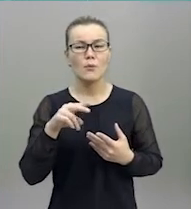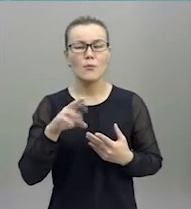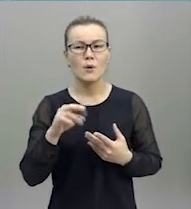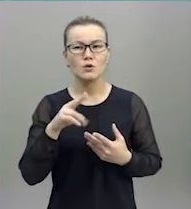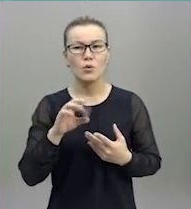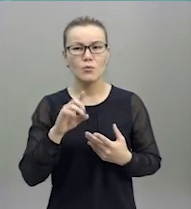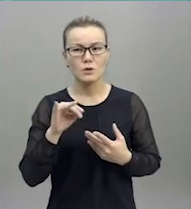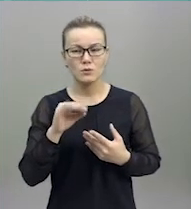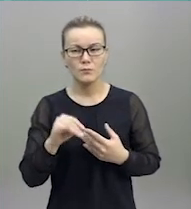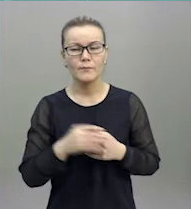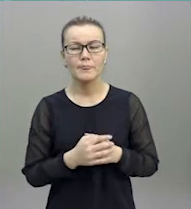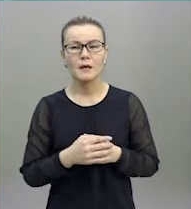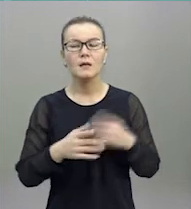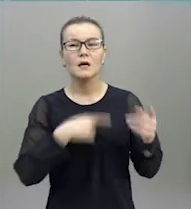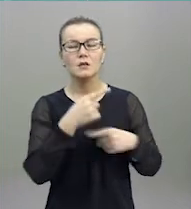дальше